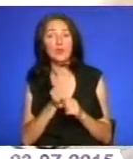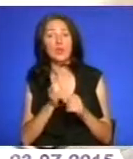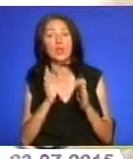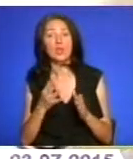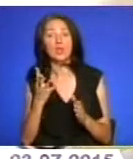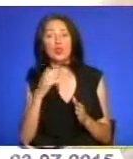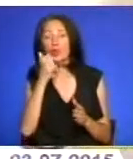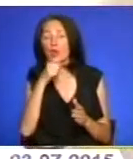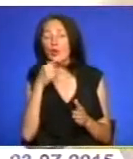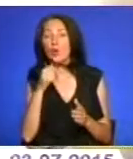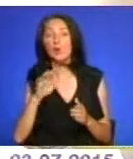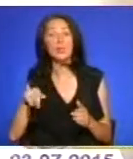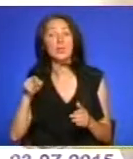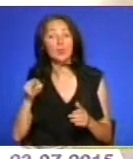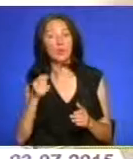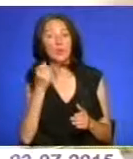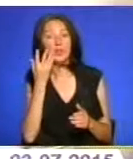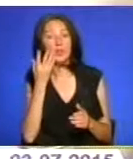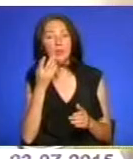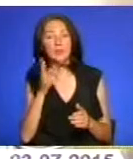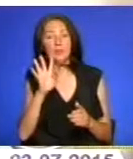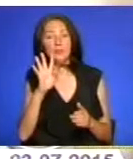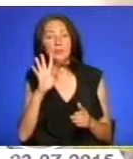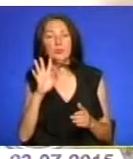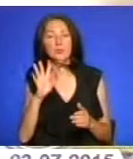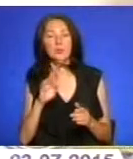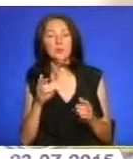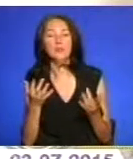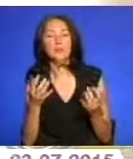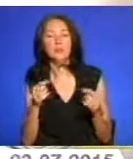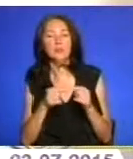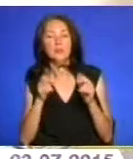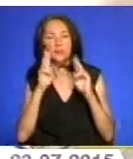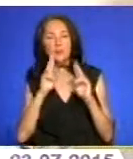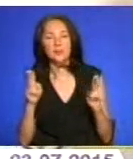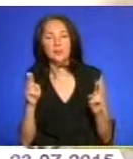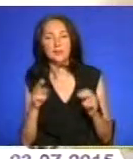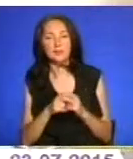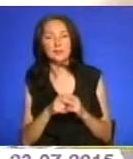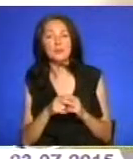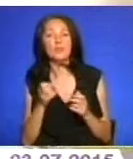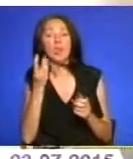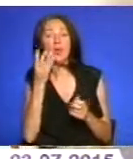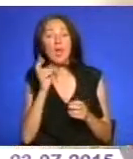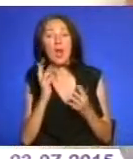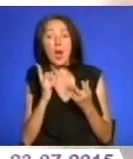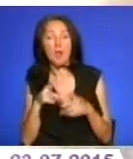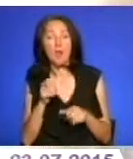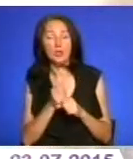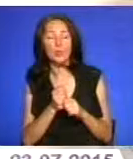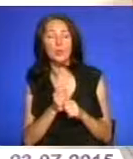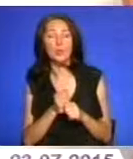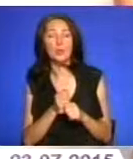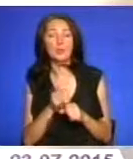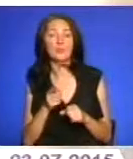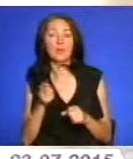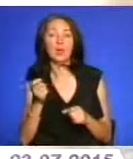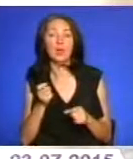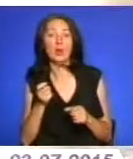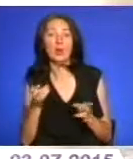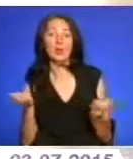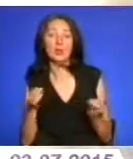4 роки, там після того, коли він там 4 чи скільки, я не пригадую. І коли він там попрацював, там його потрібно